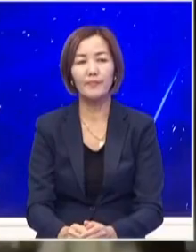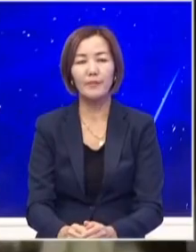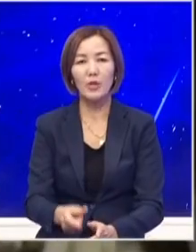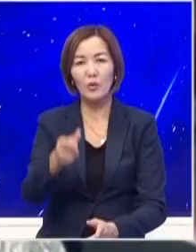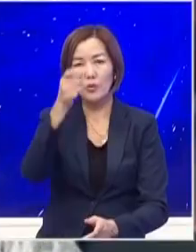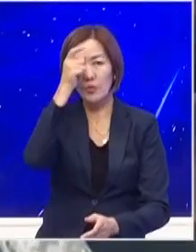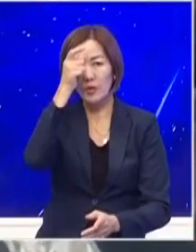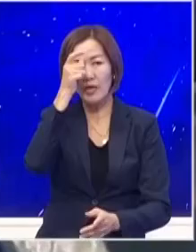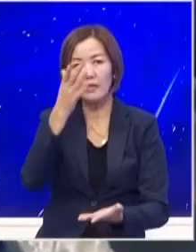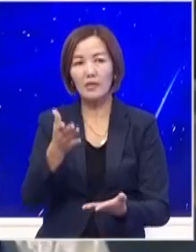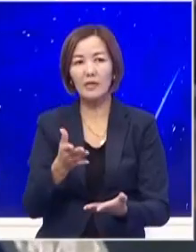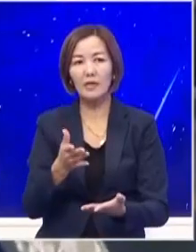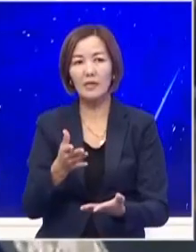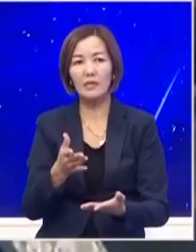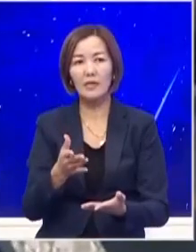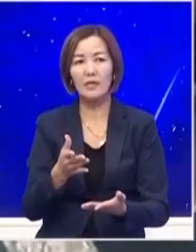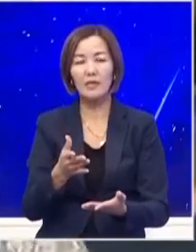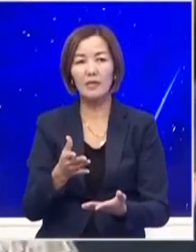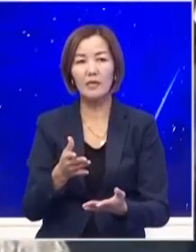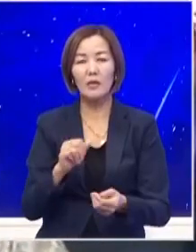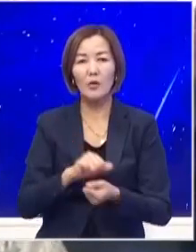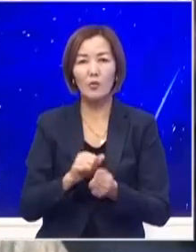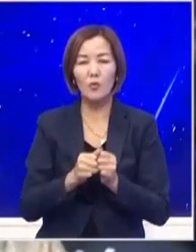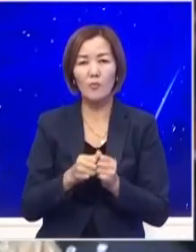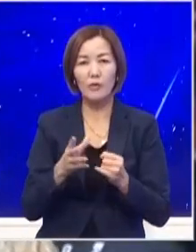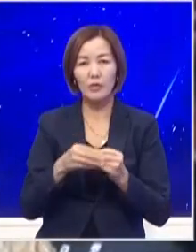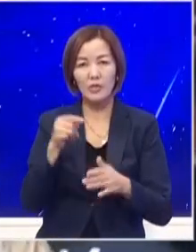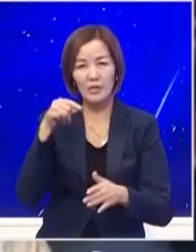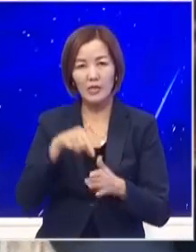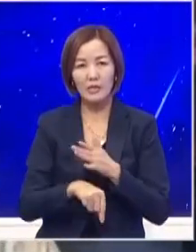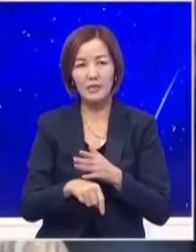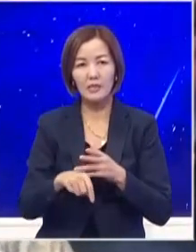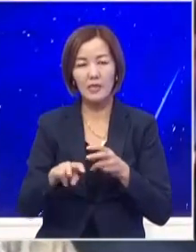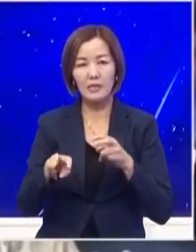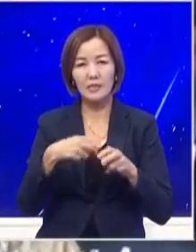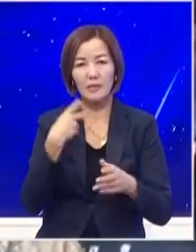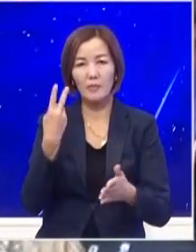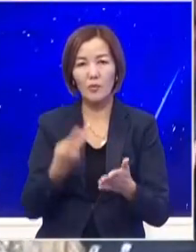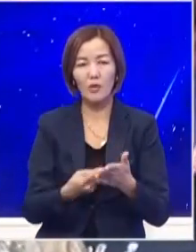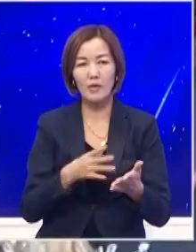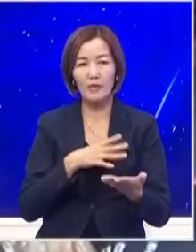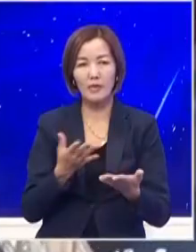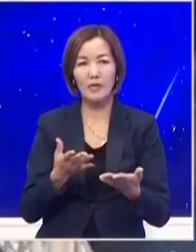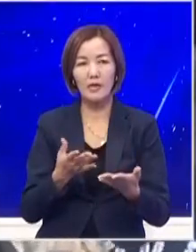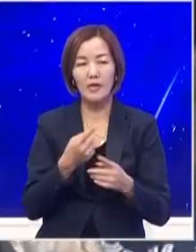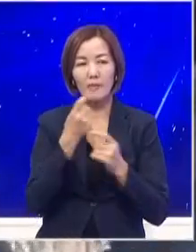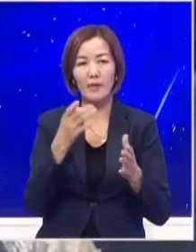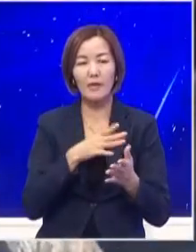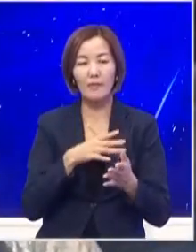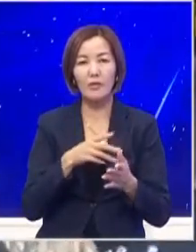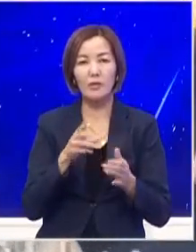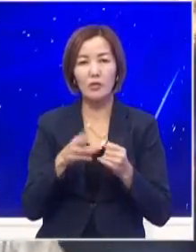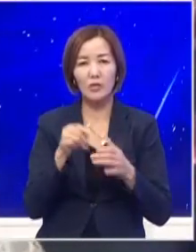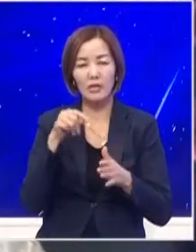Түркияның Зоңғылдақ өңіріндегі Эрели ауданында көмір өндіретін шахта опырылды. Губернатор Осман Хаджибек Ташоғылының мәліметінше,